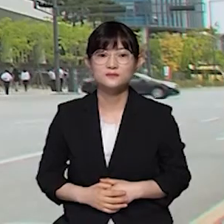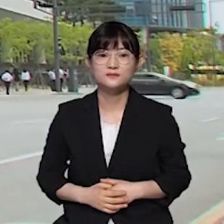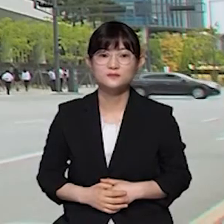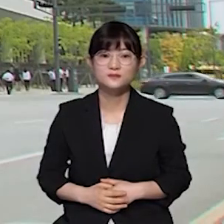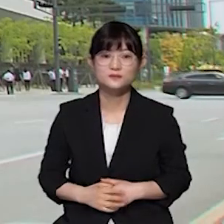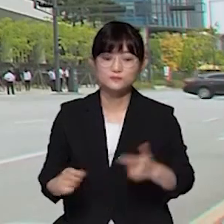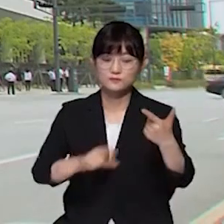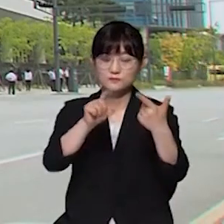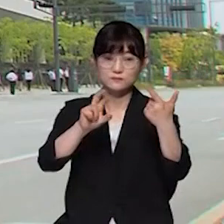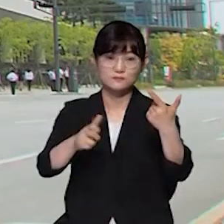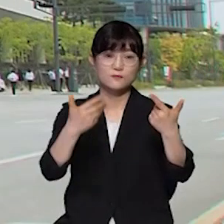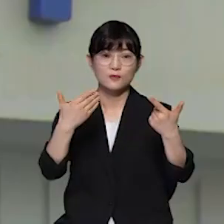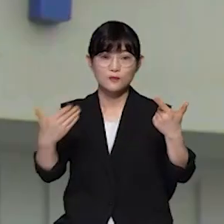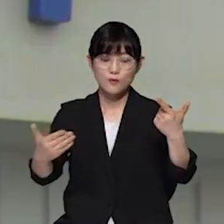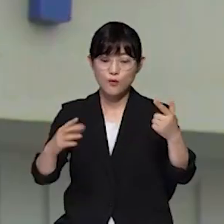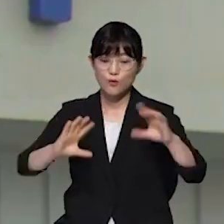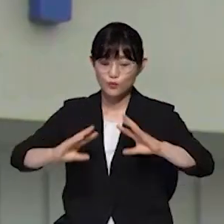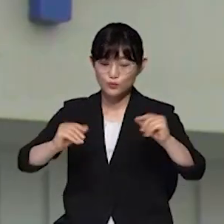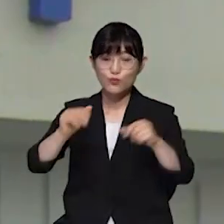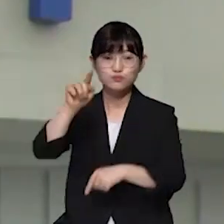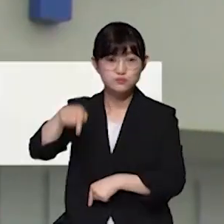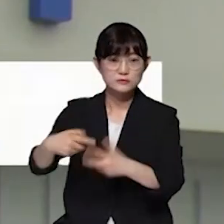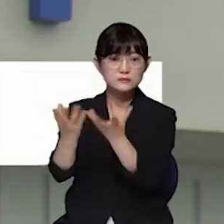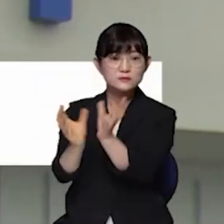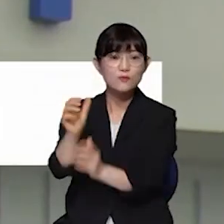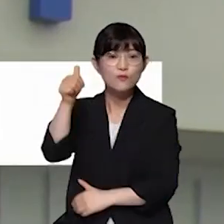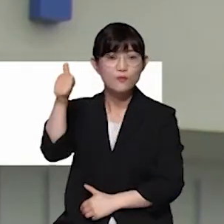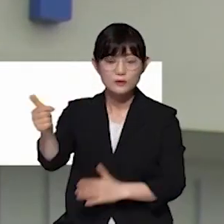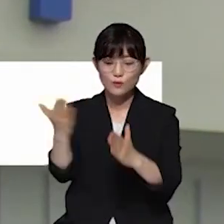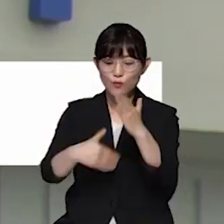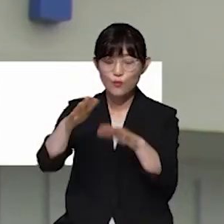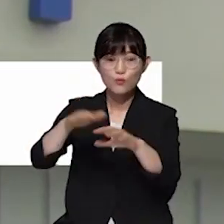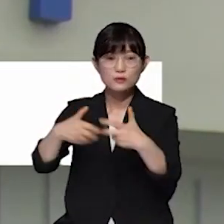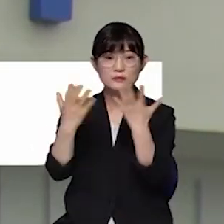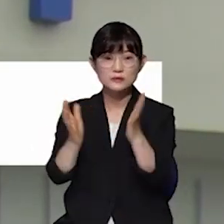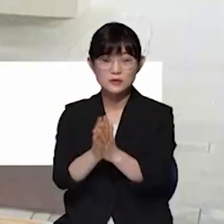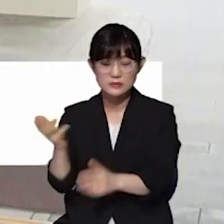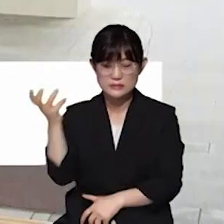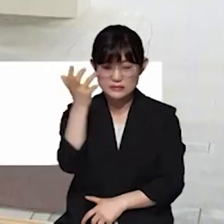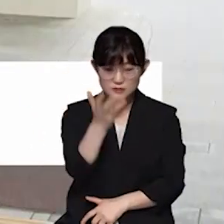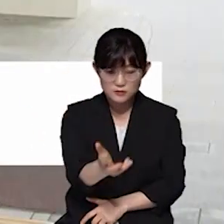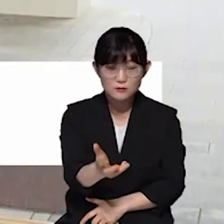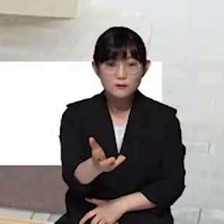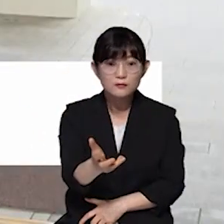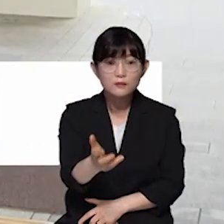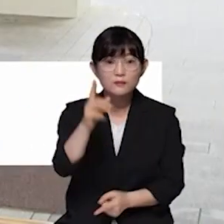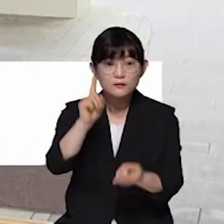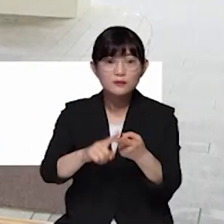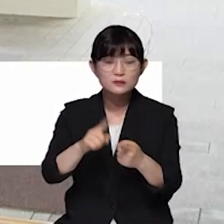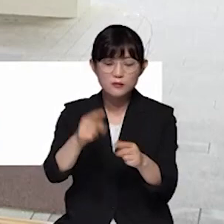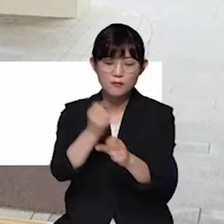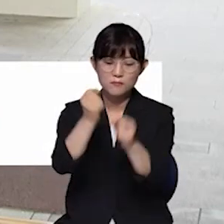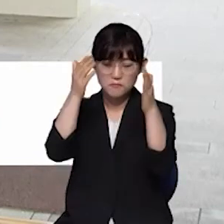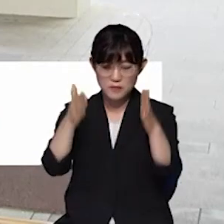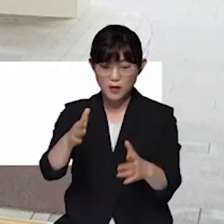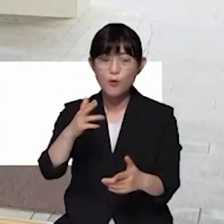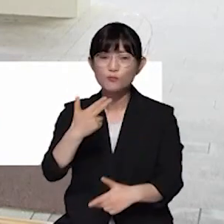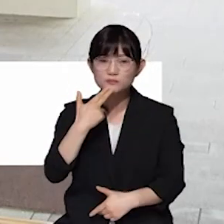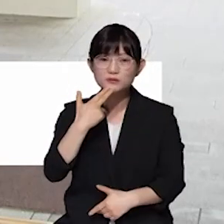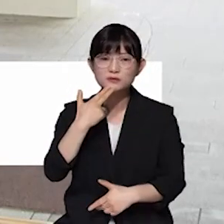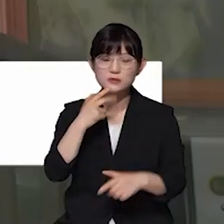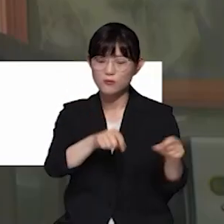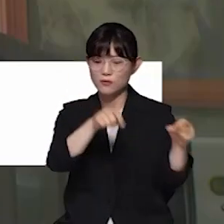지난달 29일 원희룡 국토부 장관은 공공기관 2차 이전에 대해 사실상 무기한 연기를